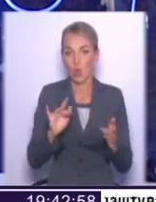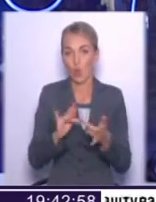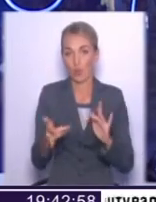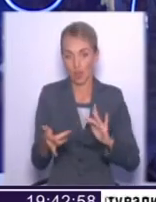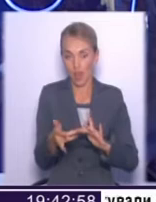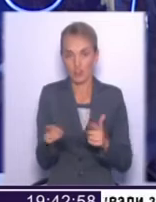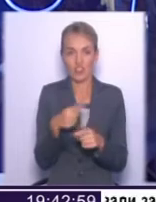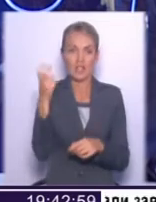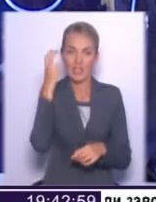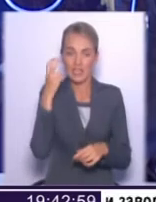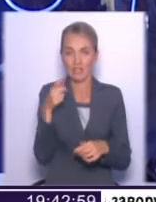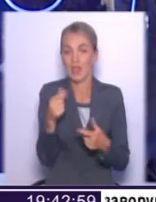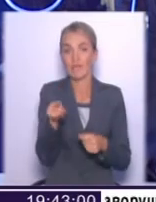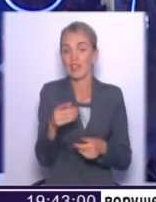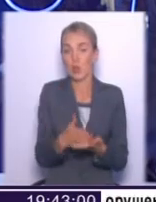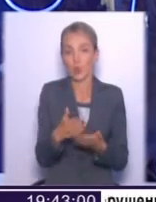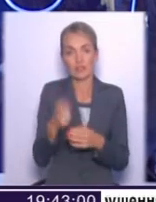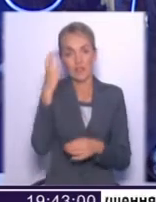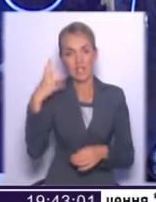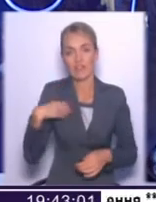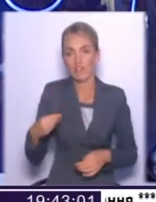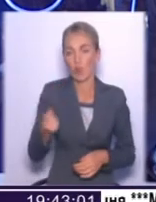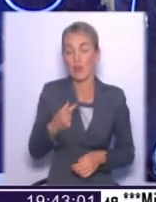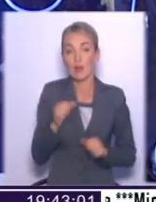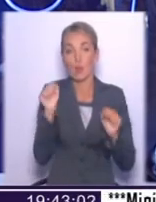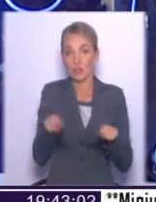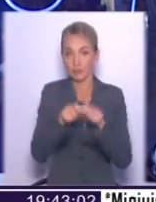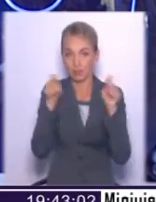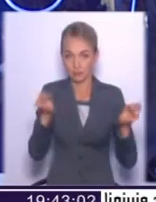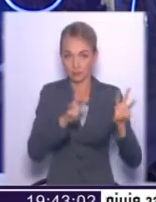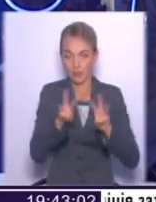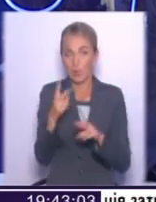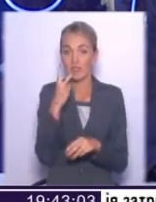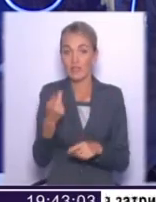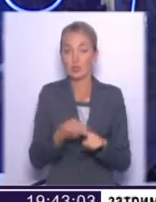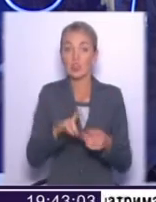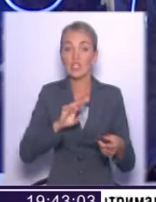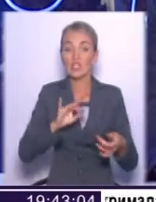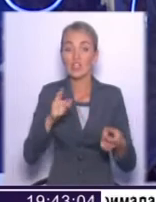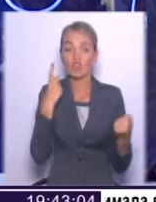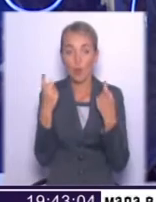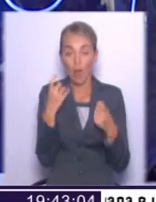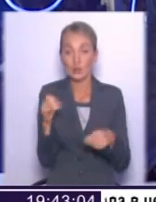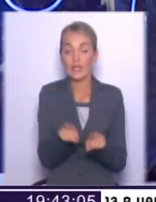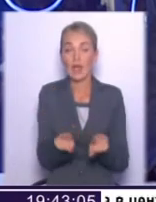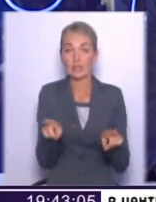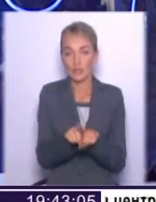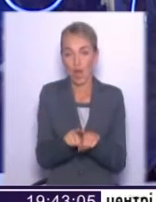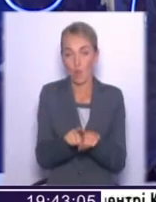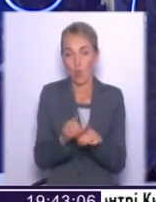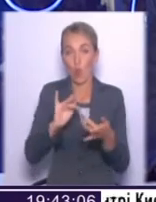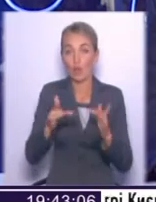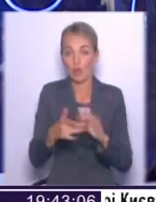чи у Львові, чи у Одесі, чи у Маріуполі, ви можете подивитися цю інформацію і так само онлайн подати